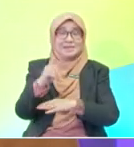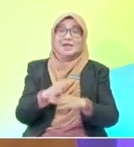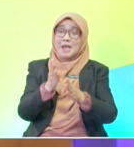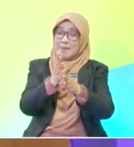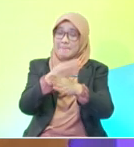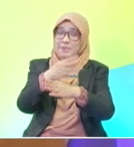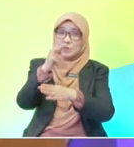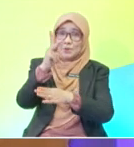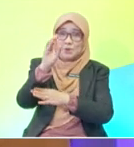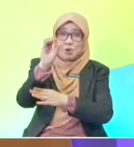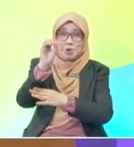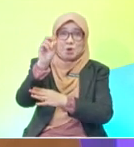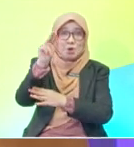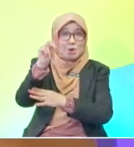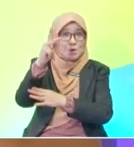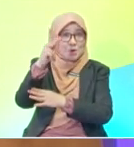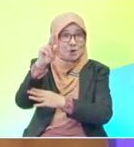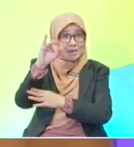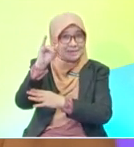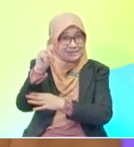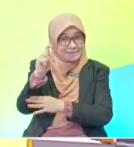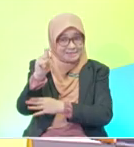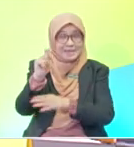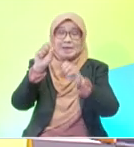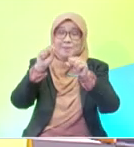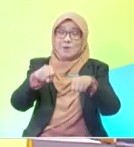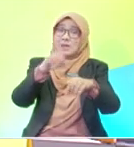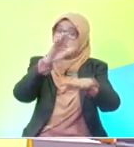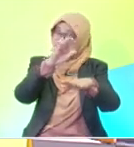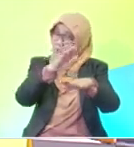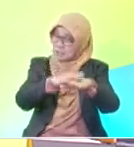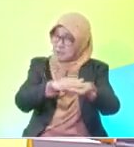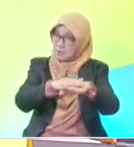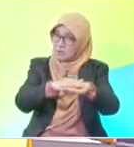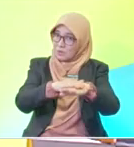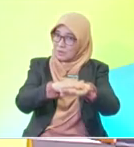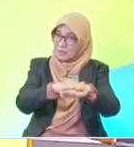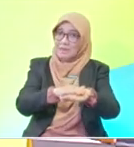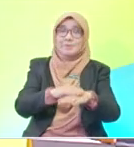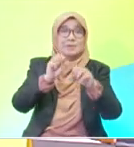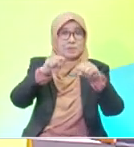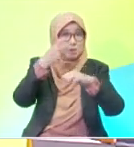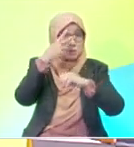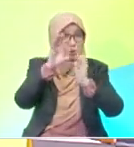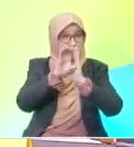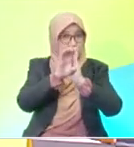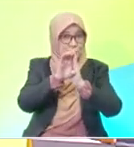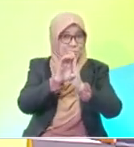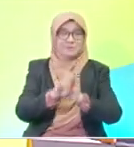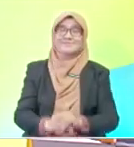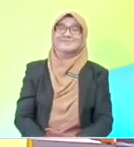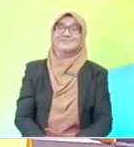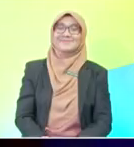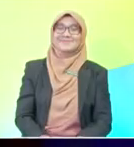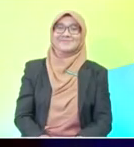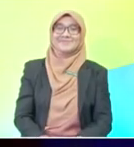boleh disentuh. Jadi anda tengok Abang Fizi sekarang pegang parang hilang kita. Dan bersilat, wah,